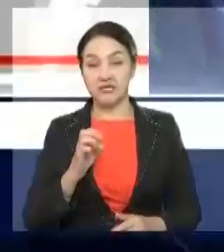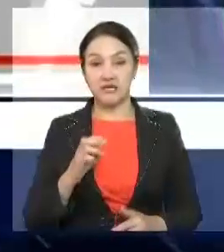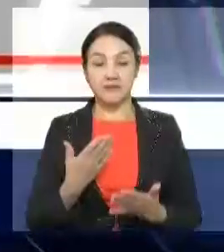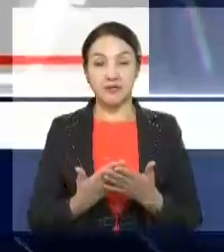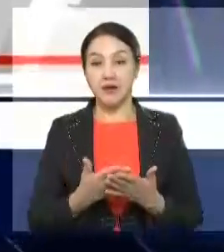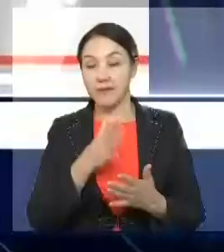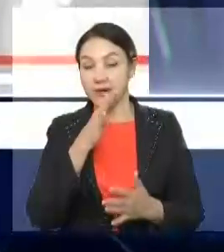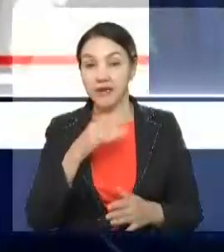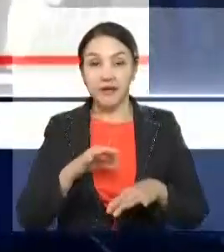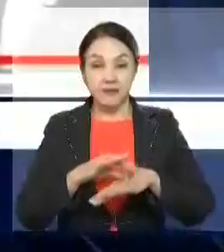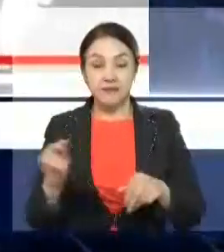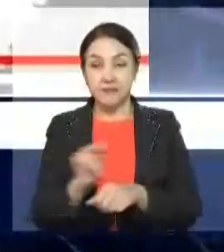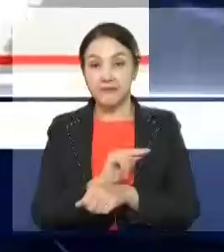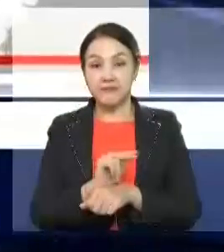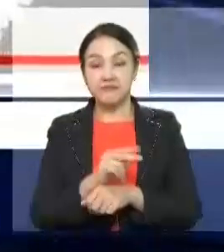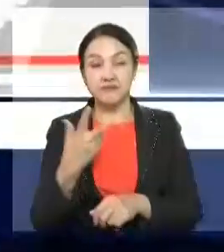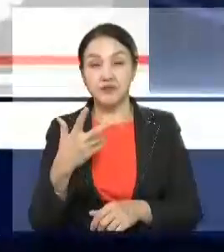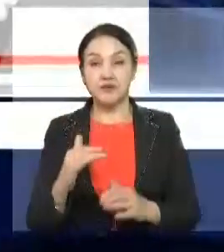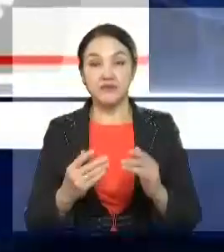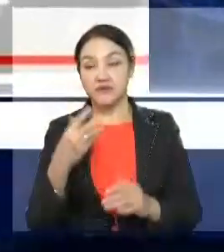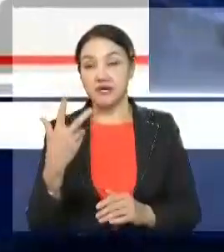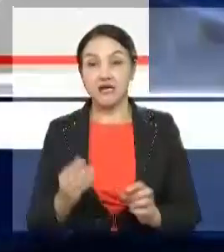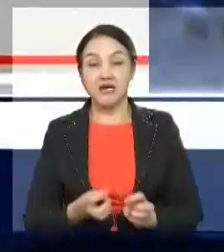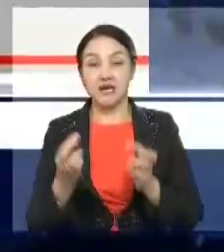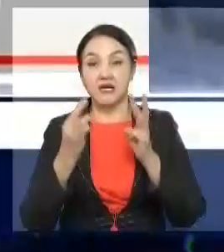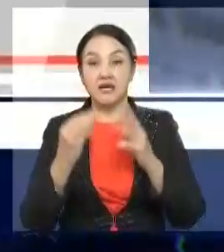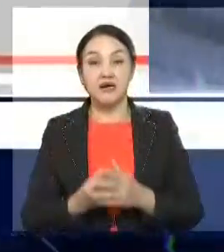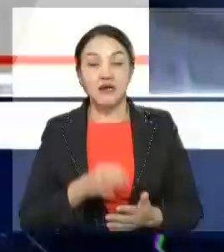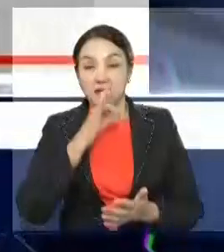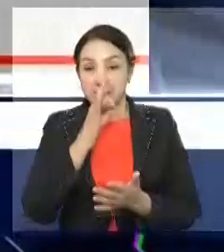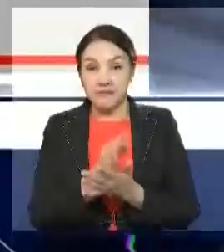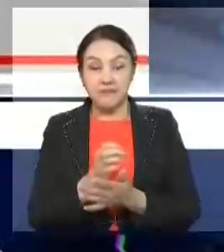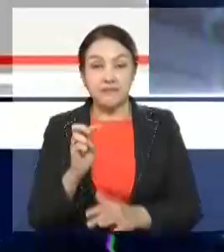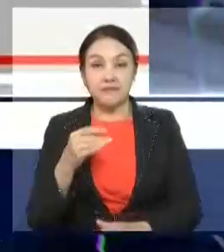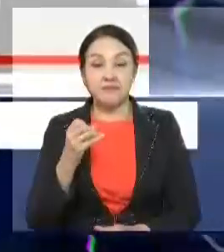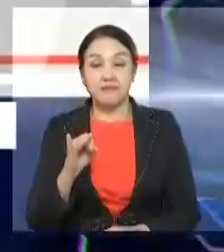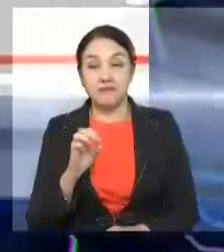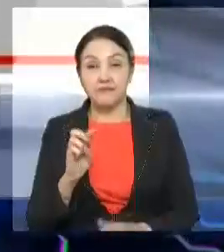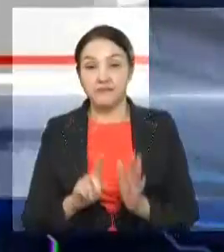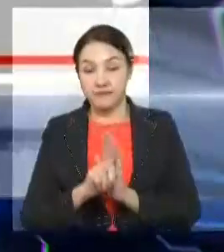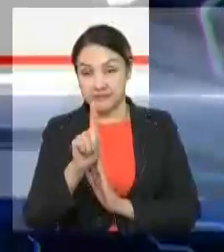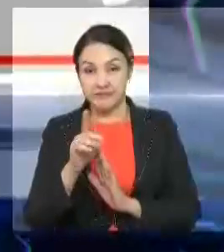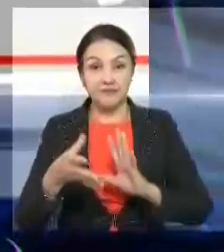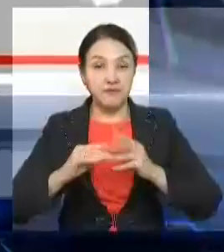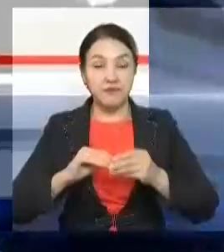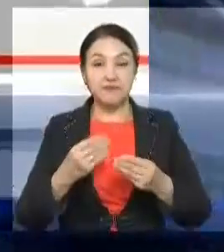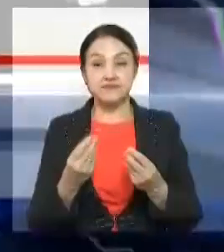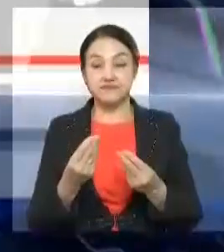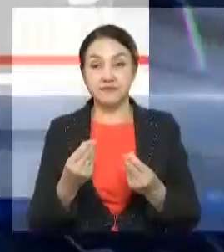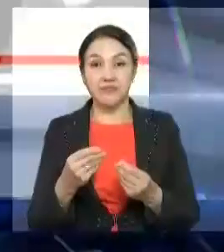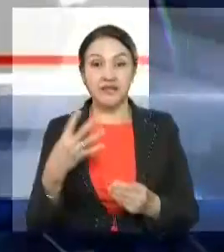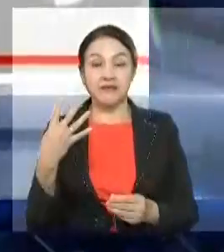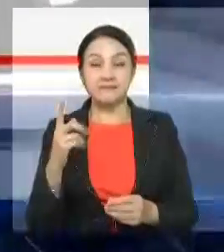На следующее время проводятся ремонтные работы на трех фонтанах. Ответственна за это подрядная организация ТОО «Шалкарбастау». Общая сумма составляет